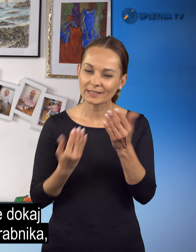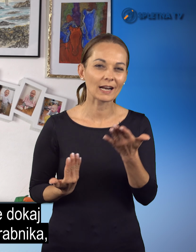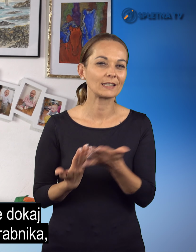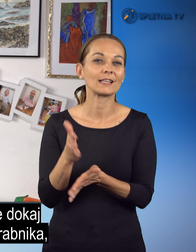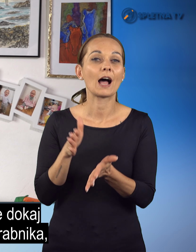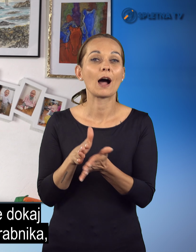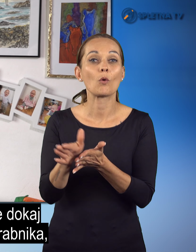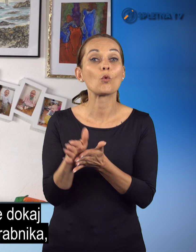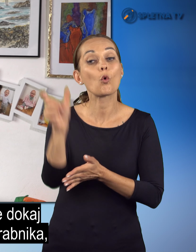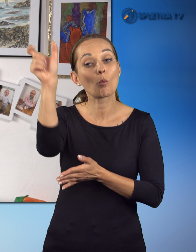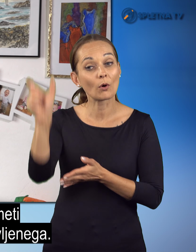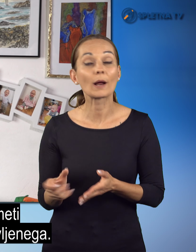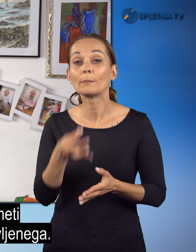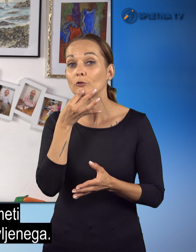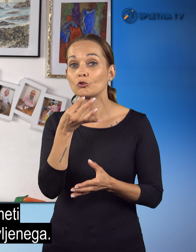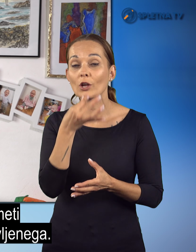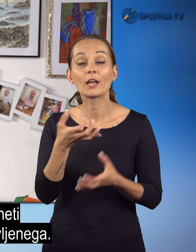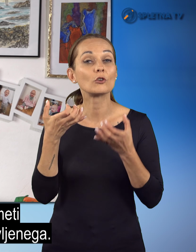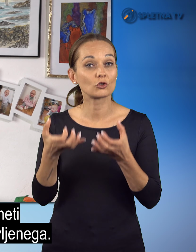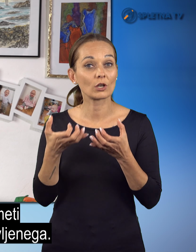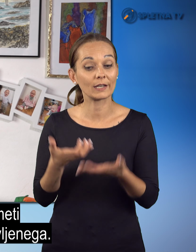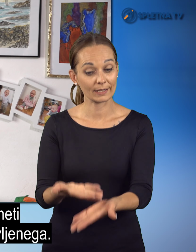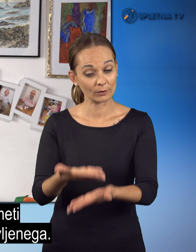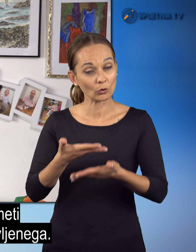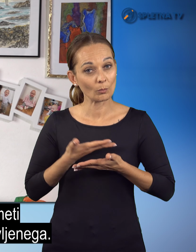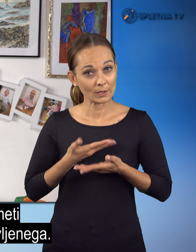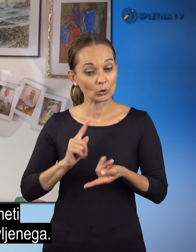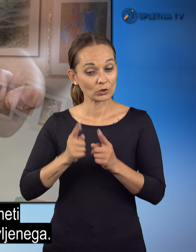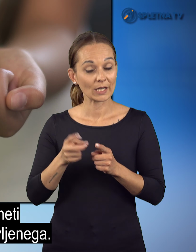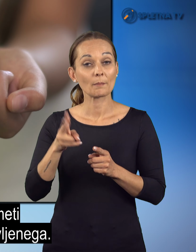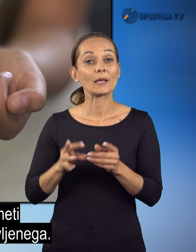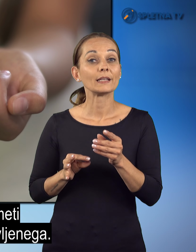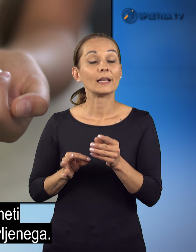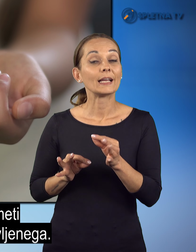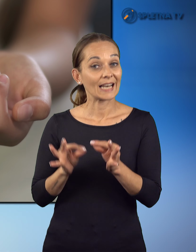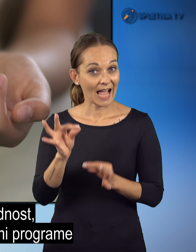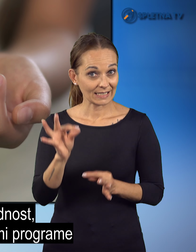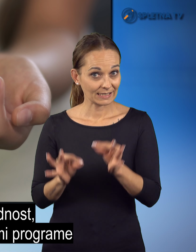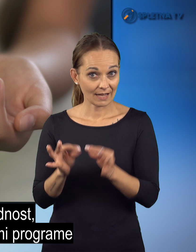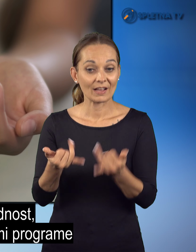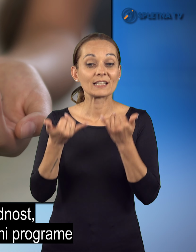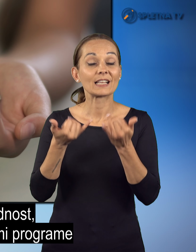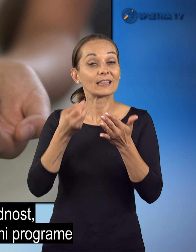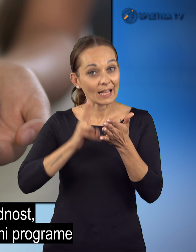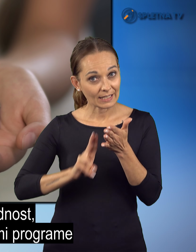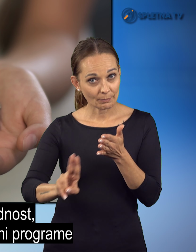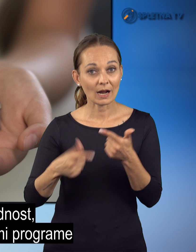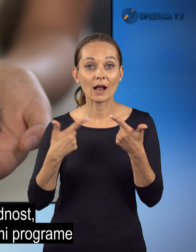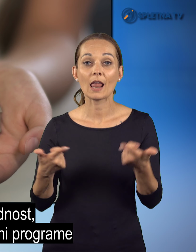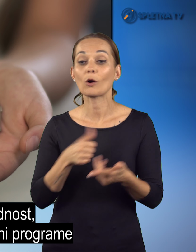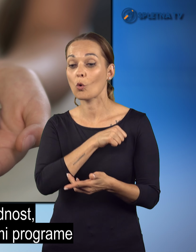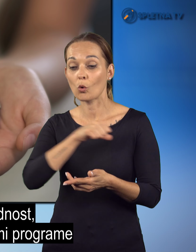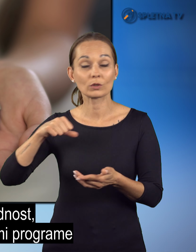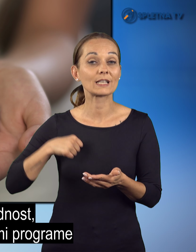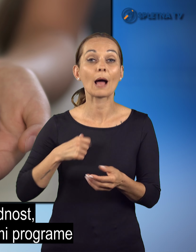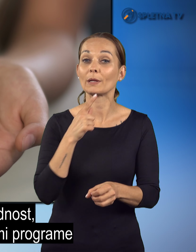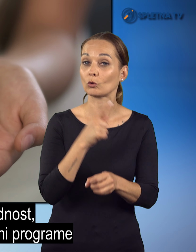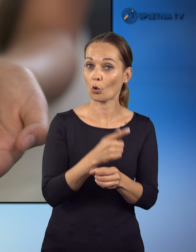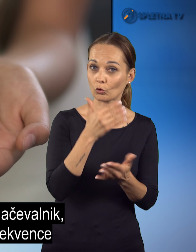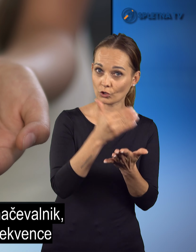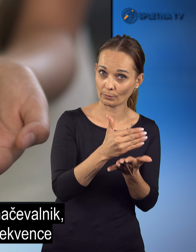kompliciran za uporabnika, če hoče ga imeti optimalno nastavljenega. Zdaj je že prednost, ko jih lahko sami